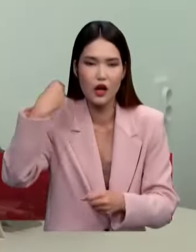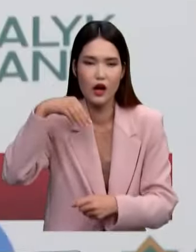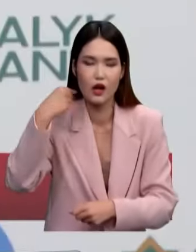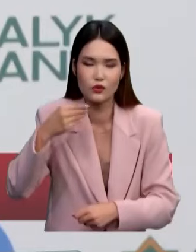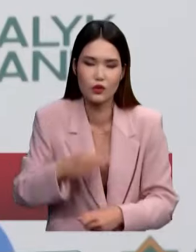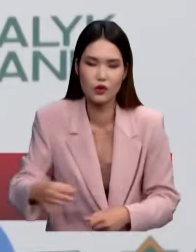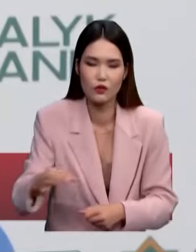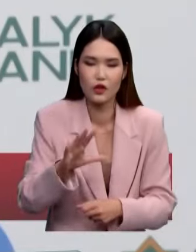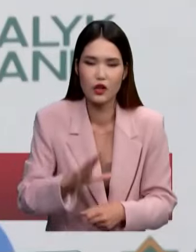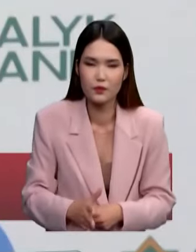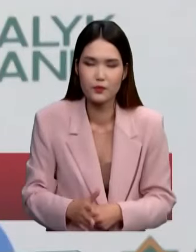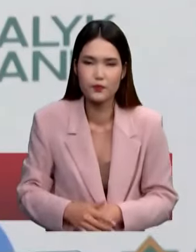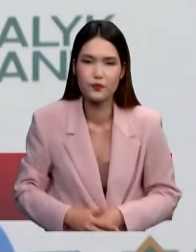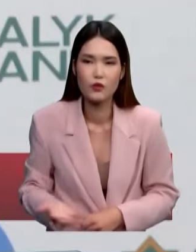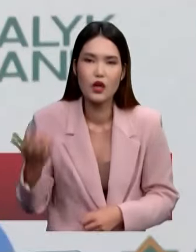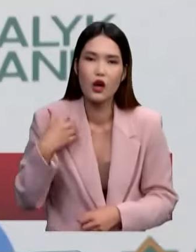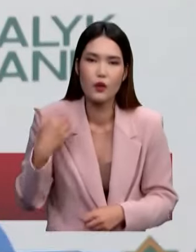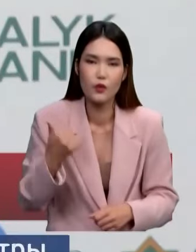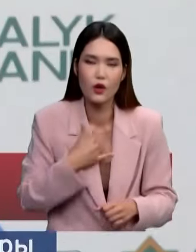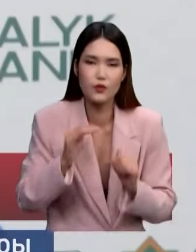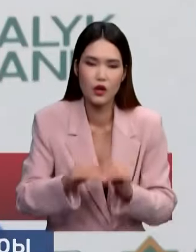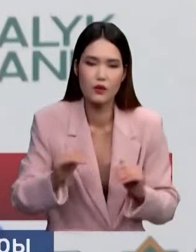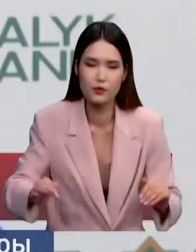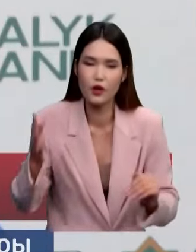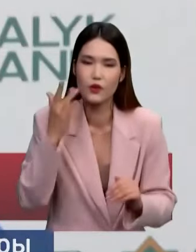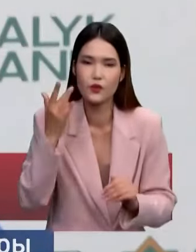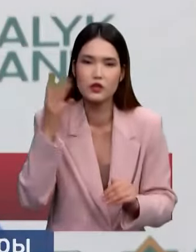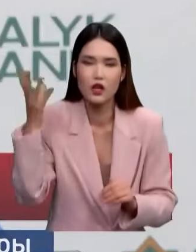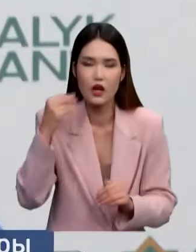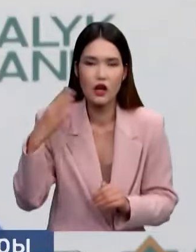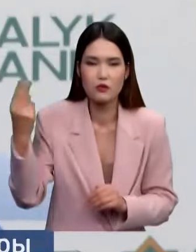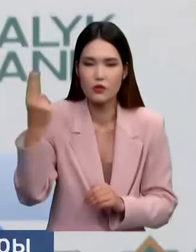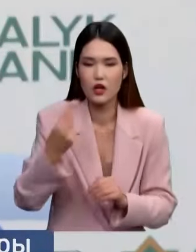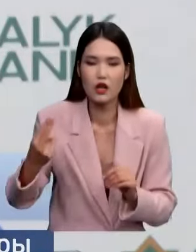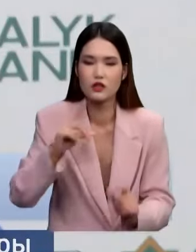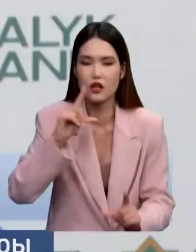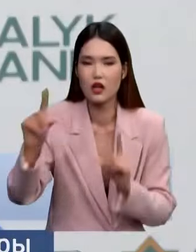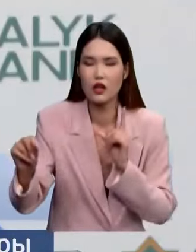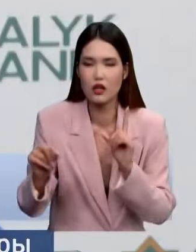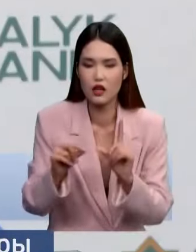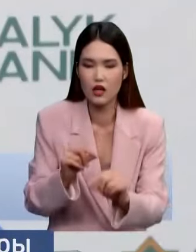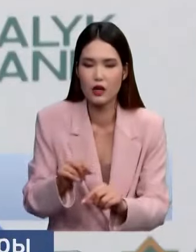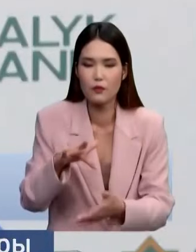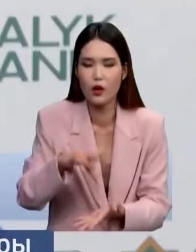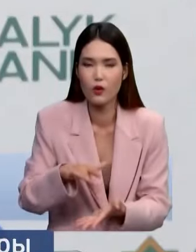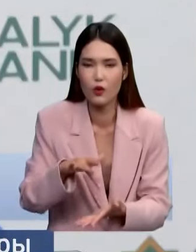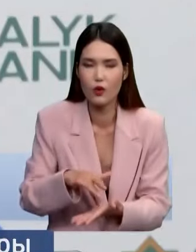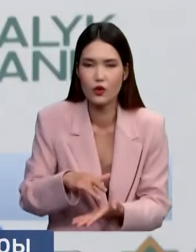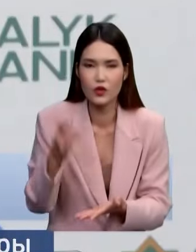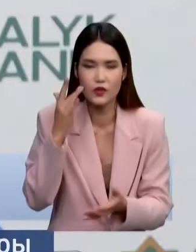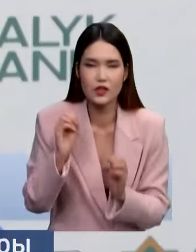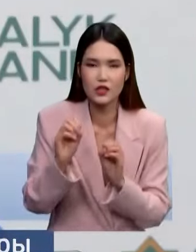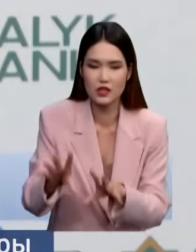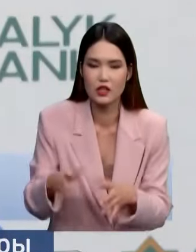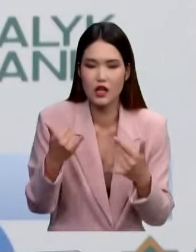области. Бұрын біз балаларымызды, яғни Алматы, Астана қалаларының орталықтарына